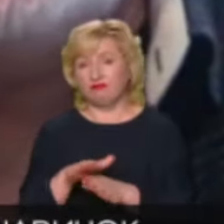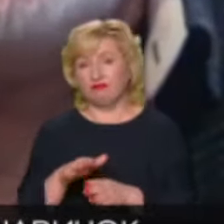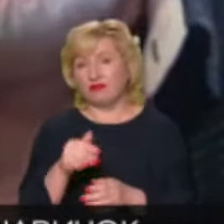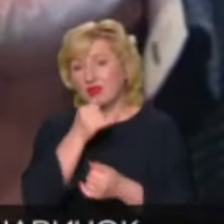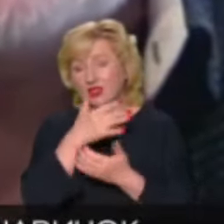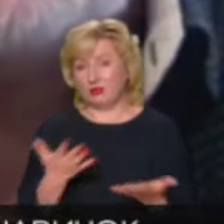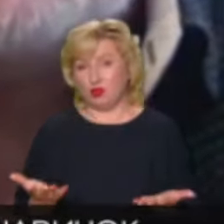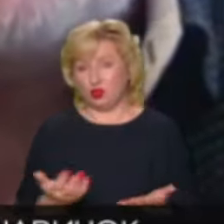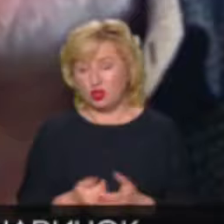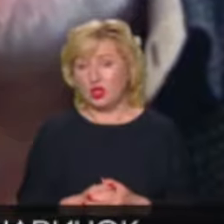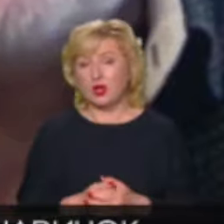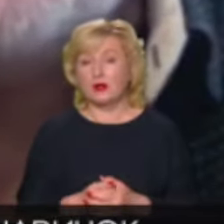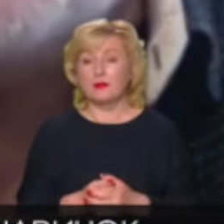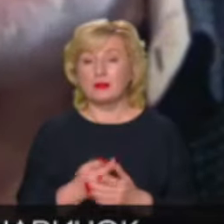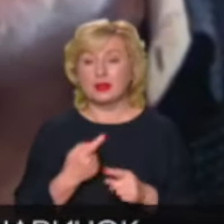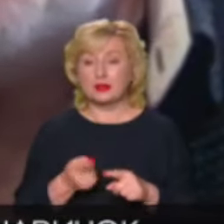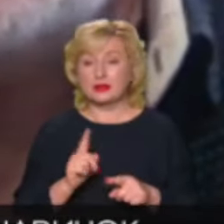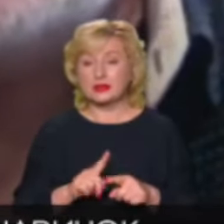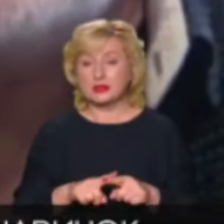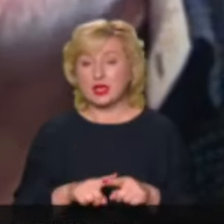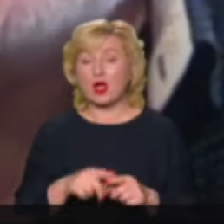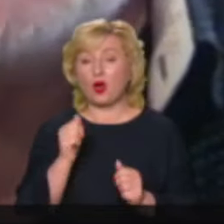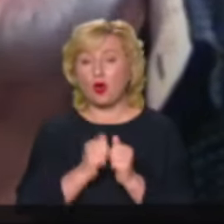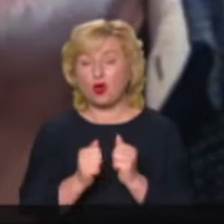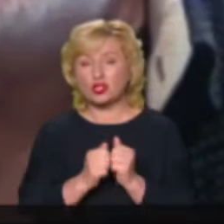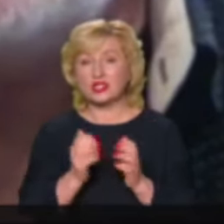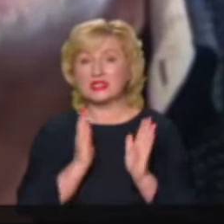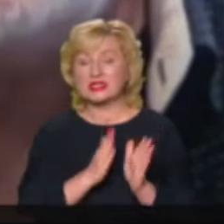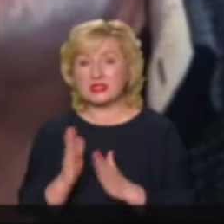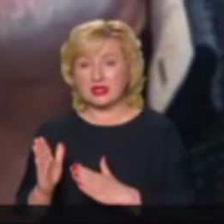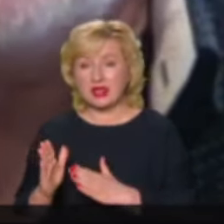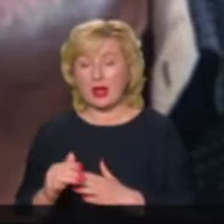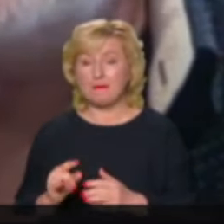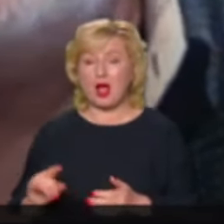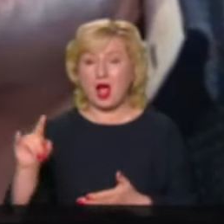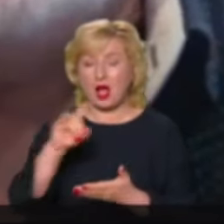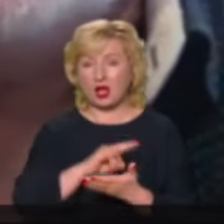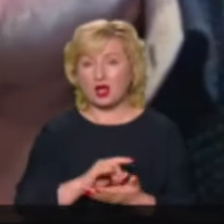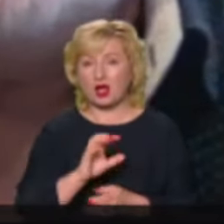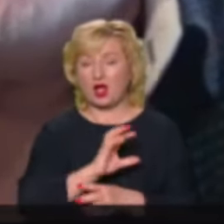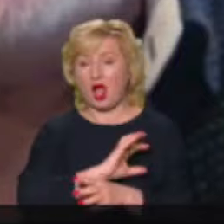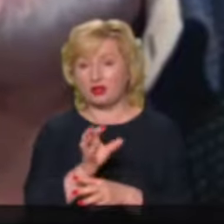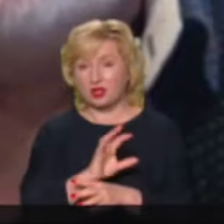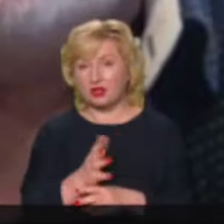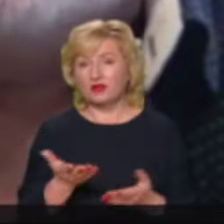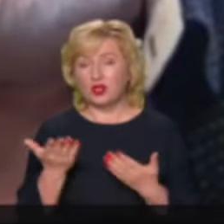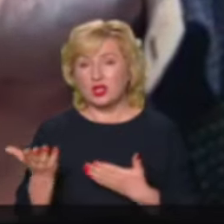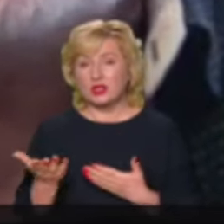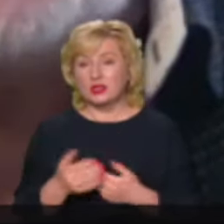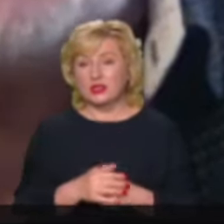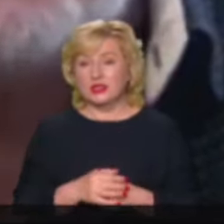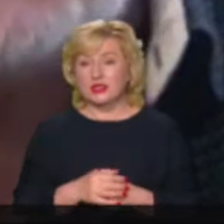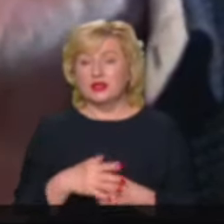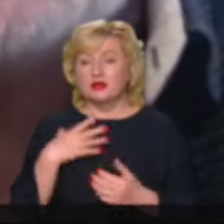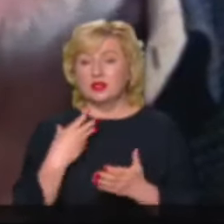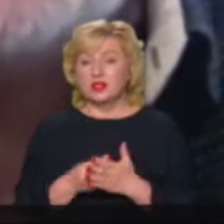що ну, це кожна система, радіотехнічна, радар, вона в